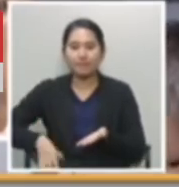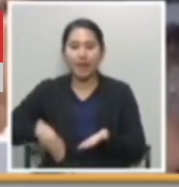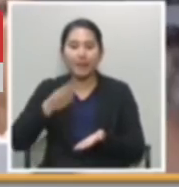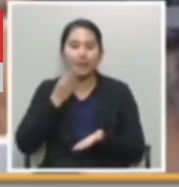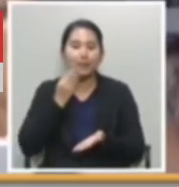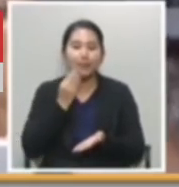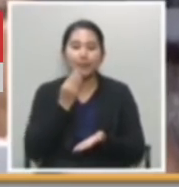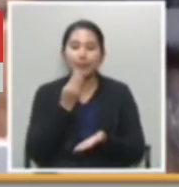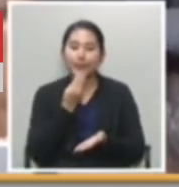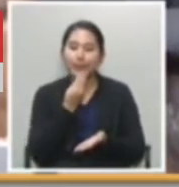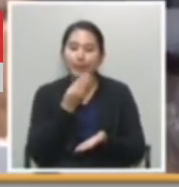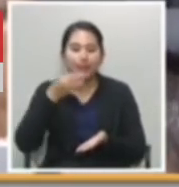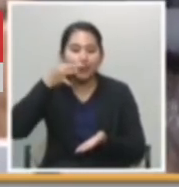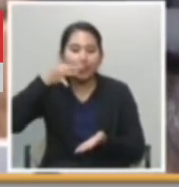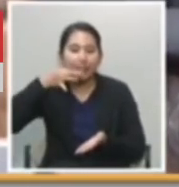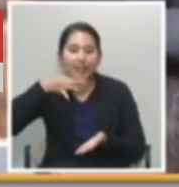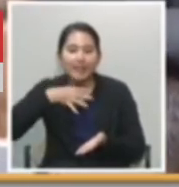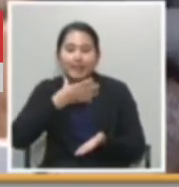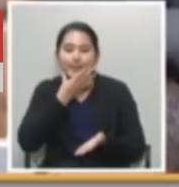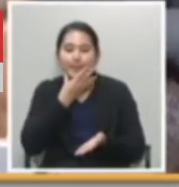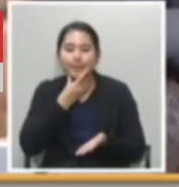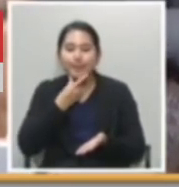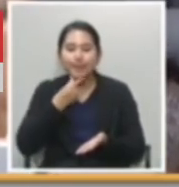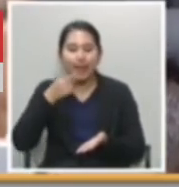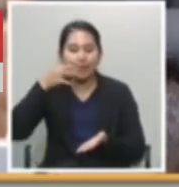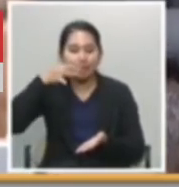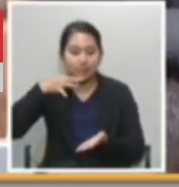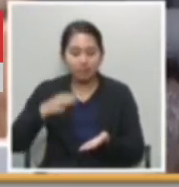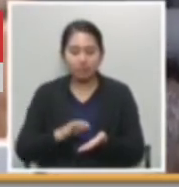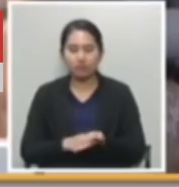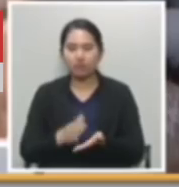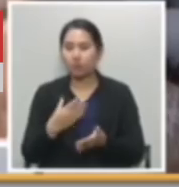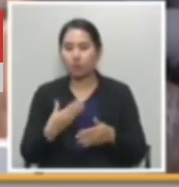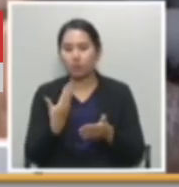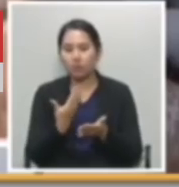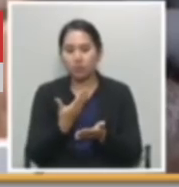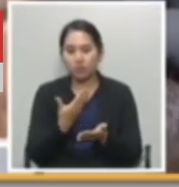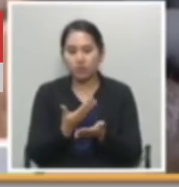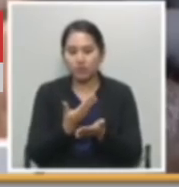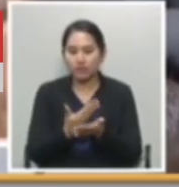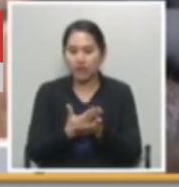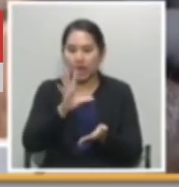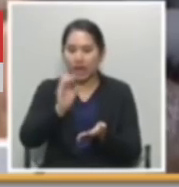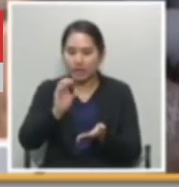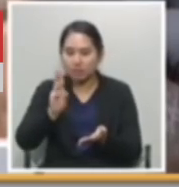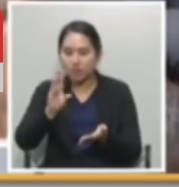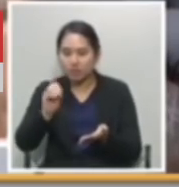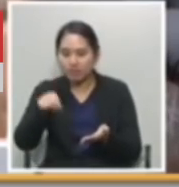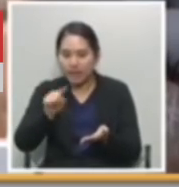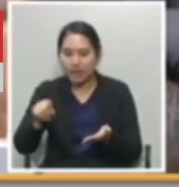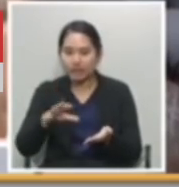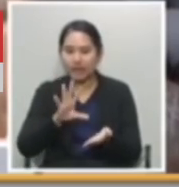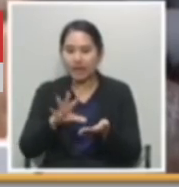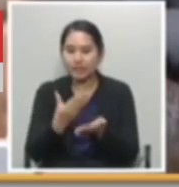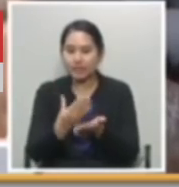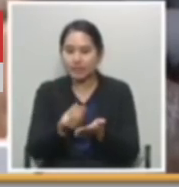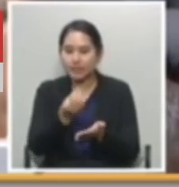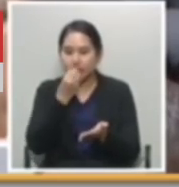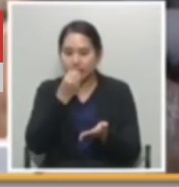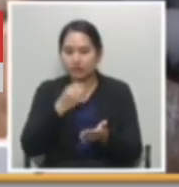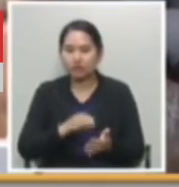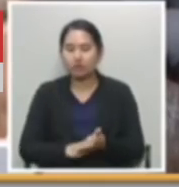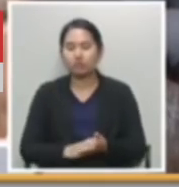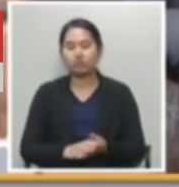เลยครับมันจะหกตลอดนะเนี่ยงบขุดลอกมันกินกันประมาณ 5-60-70% ผมเรียกว่างบตัวนี้ว่างบเตะ